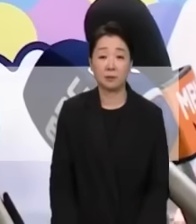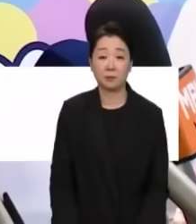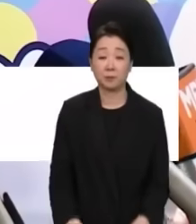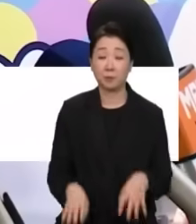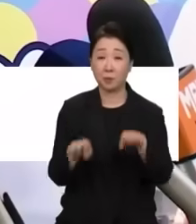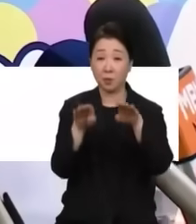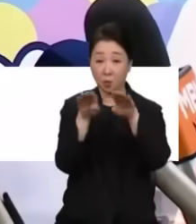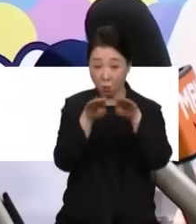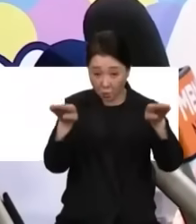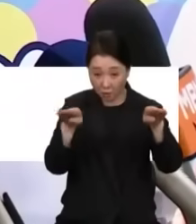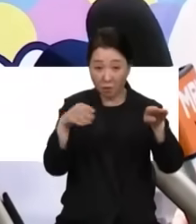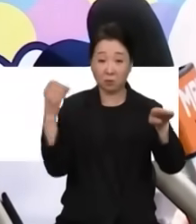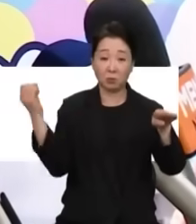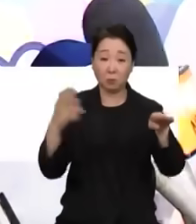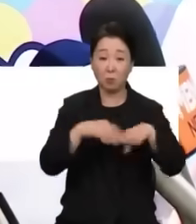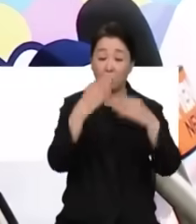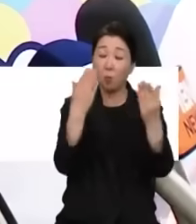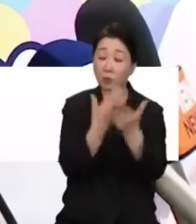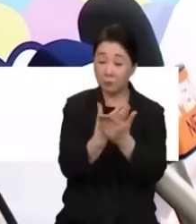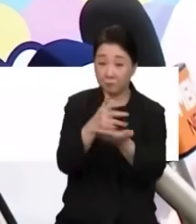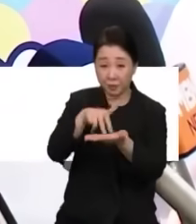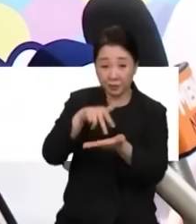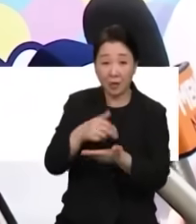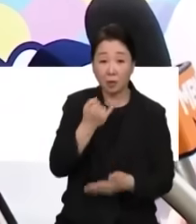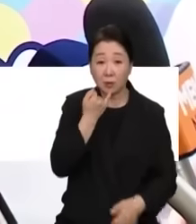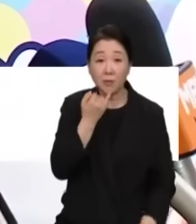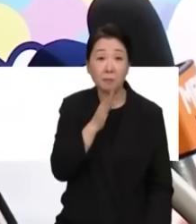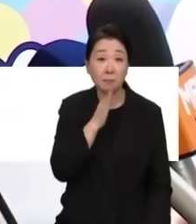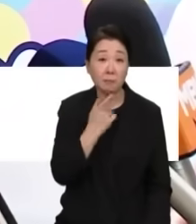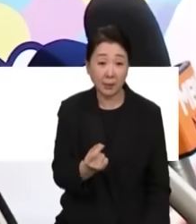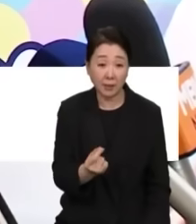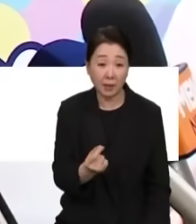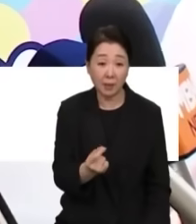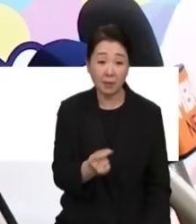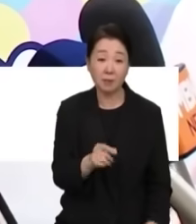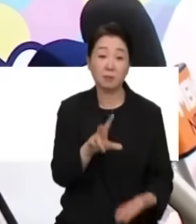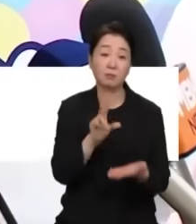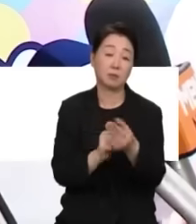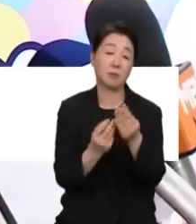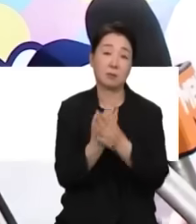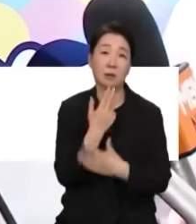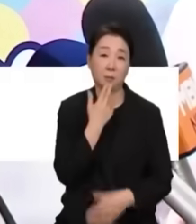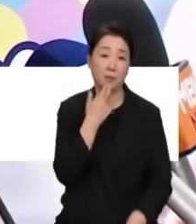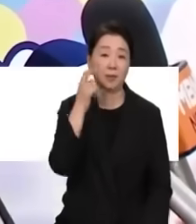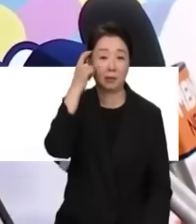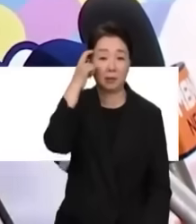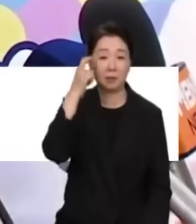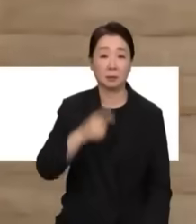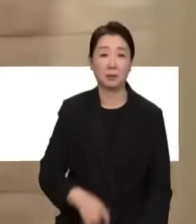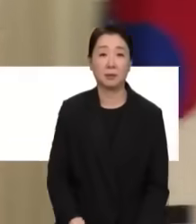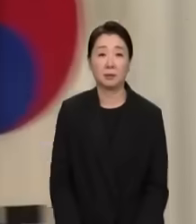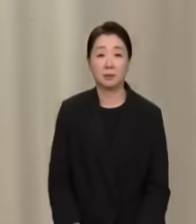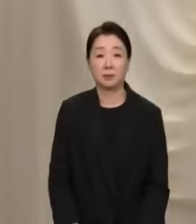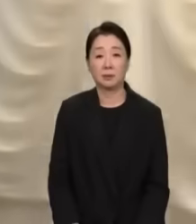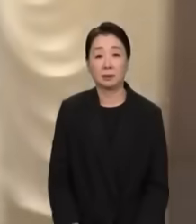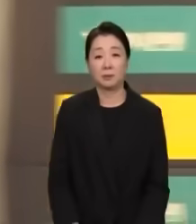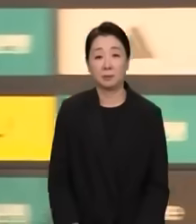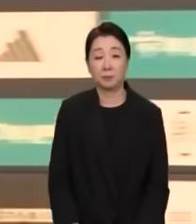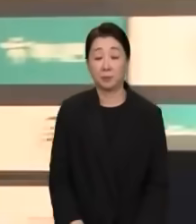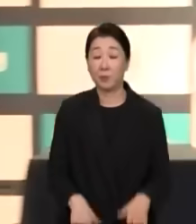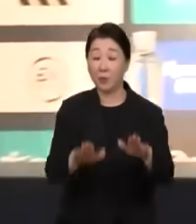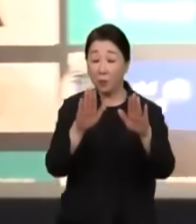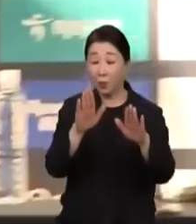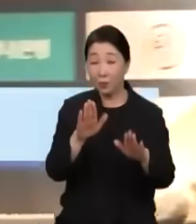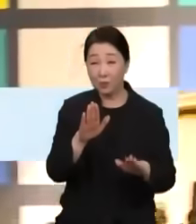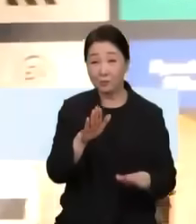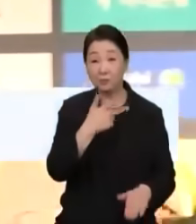공정성과 그리고 모든 면에서 괜찮았다면은 이런 문제가 일어나지 않을 거라고 생각이 되고. 오늘은